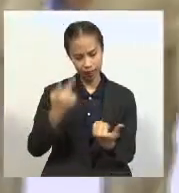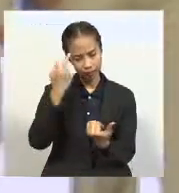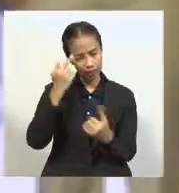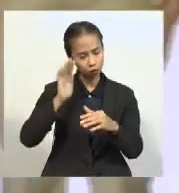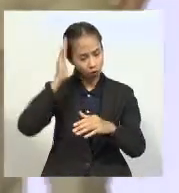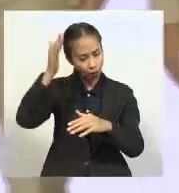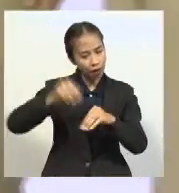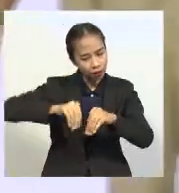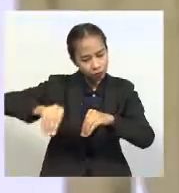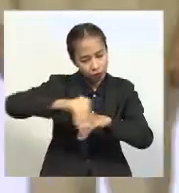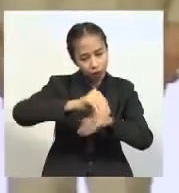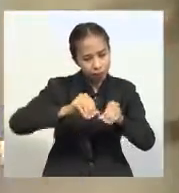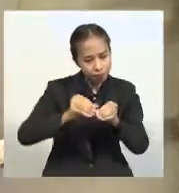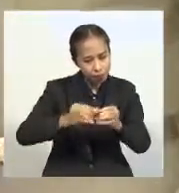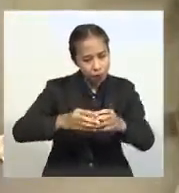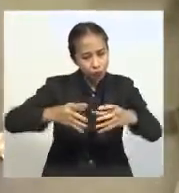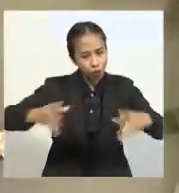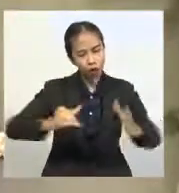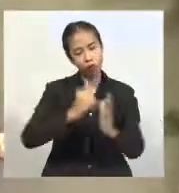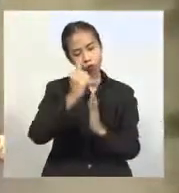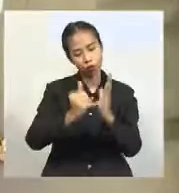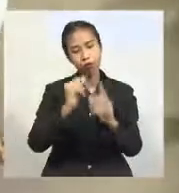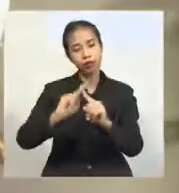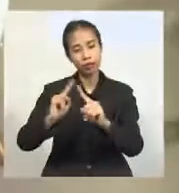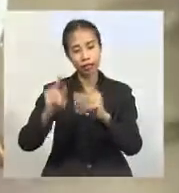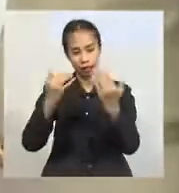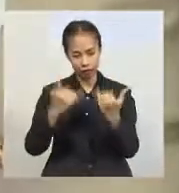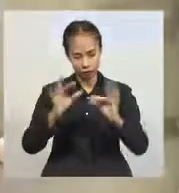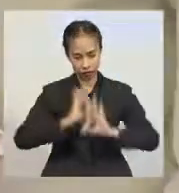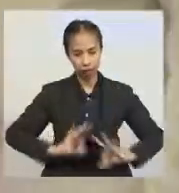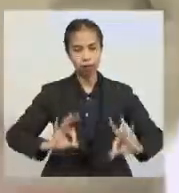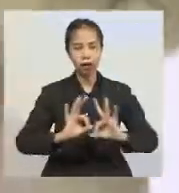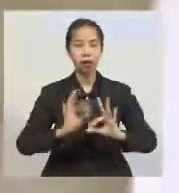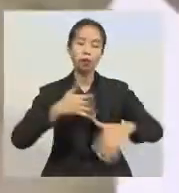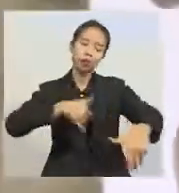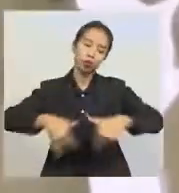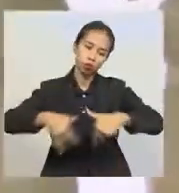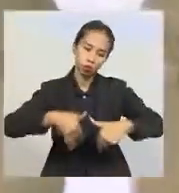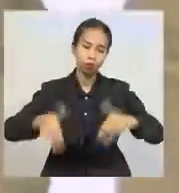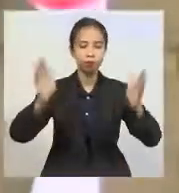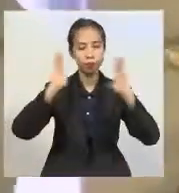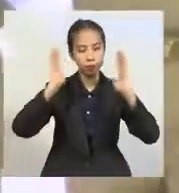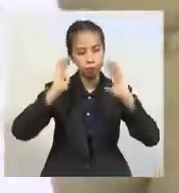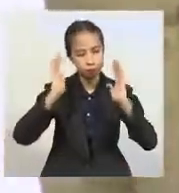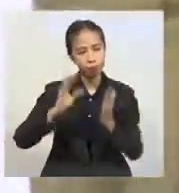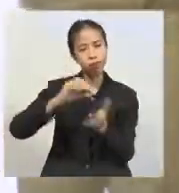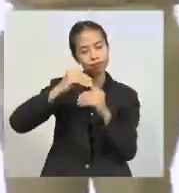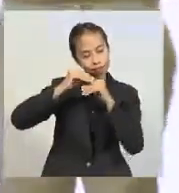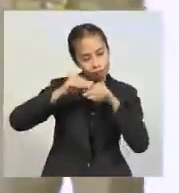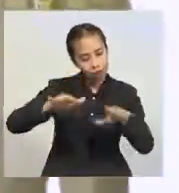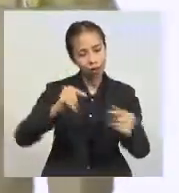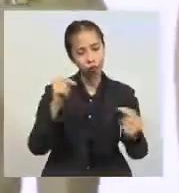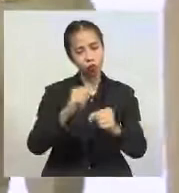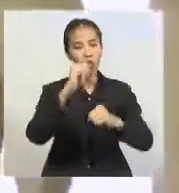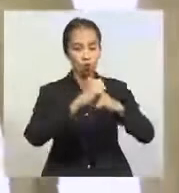ยและระหว่างการก่อสร้างนะครับท่านนายกบอกว่าก็ต้องเร่งทำความเข้าใจกับพี่น้องประชาชนและครับประชาสัมพันธ์ข้อมูลต่างๆในเรื่องของการก่อสร้